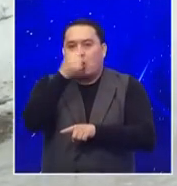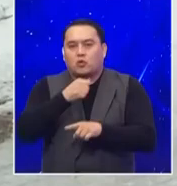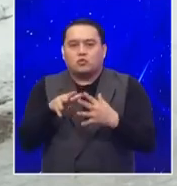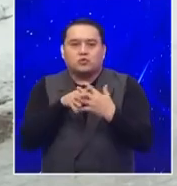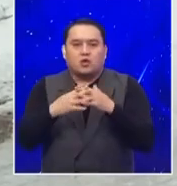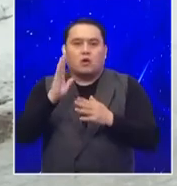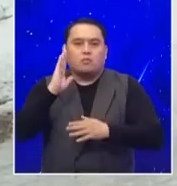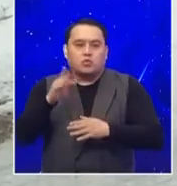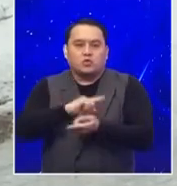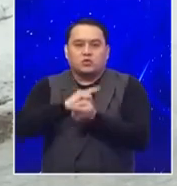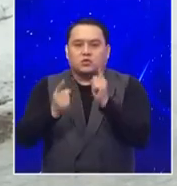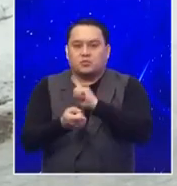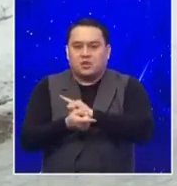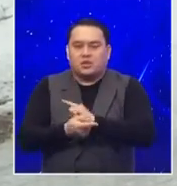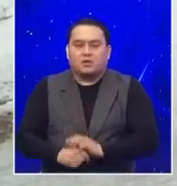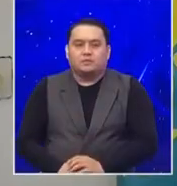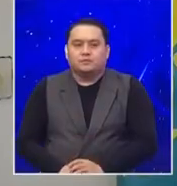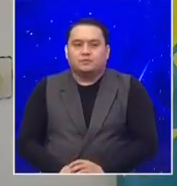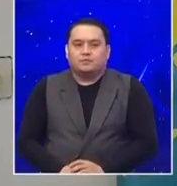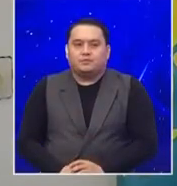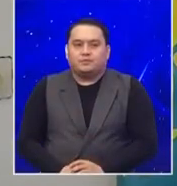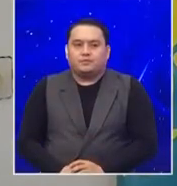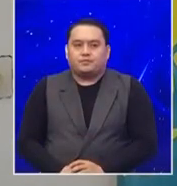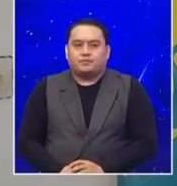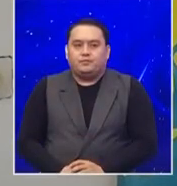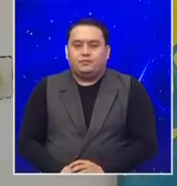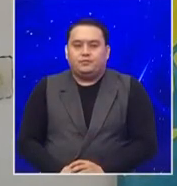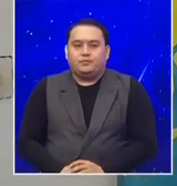села ожидают кардинальные перемены.